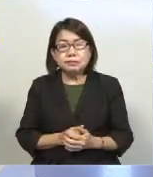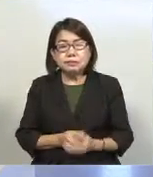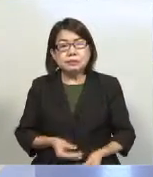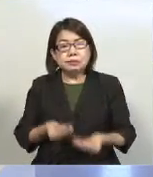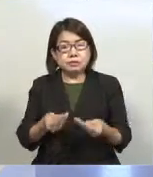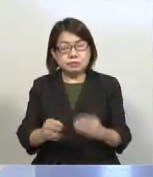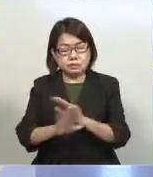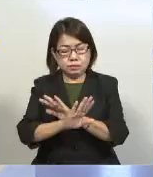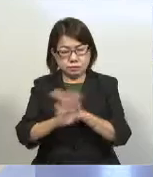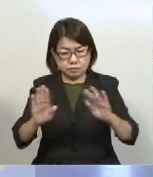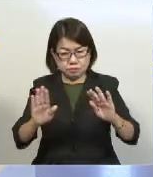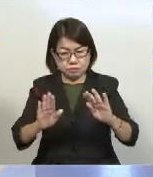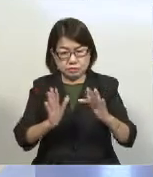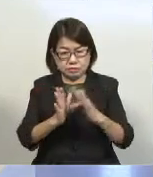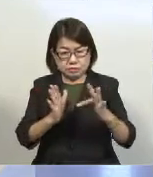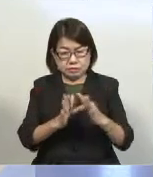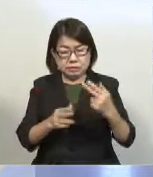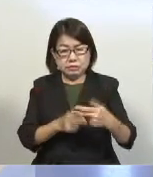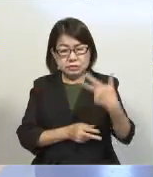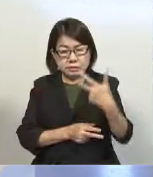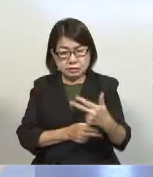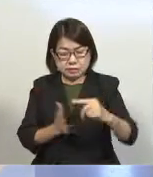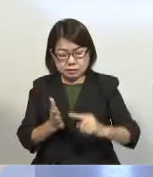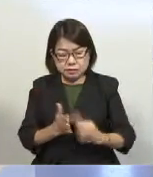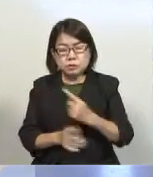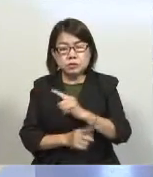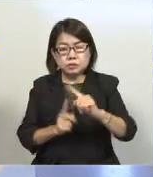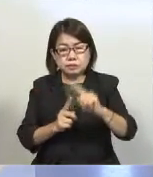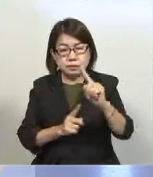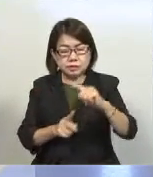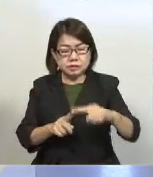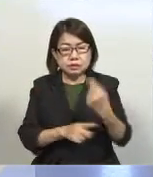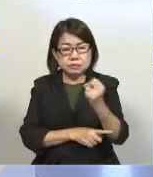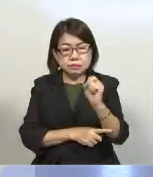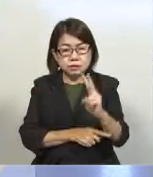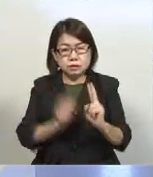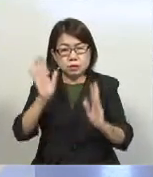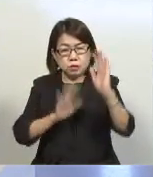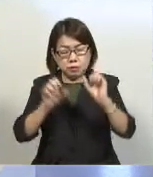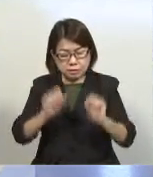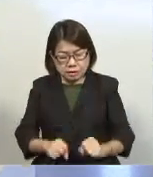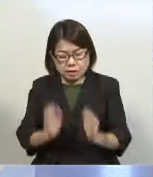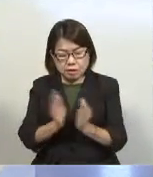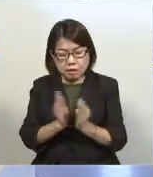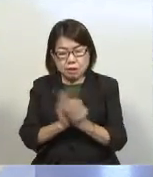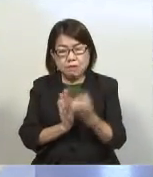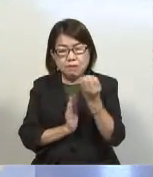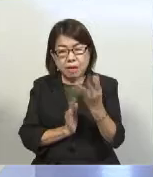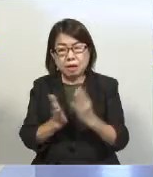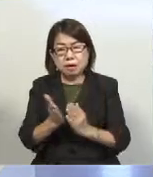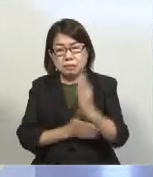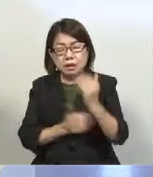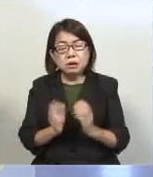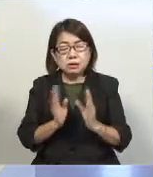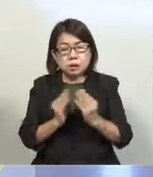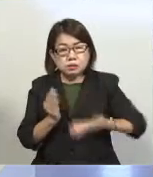ของการให้ยกเลิกตั้งแต่วันที่1ธันวาคมเป็นต้นไปด้วยคะแนนเสียงข้างมากโดยที่ประชุมก็ยืนยันนะคะว่าเรื่องของการพิจ